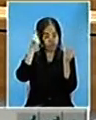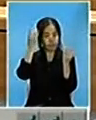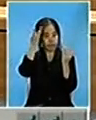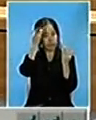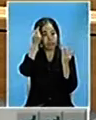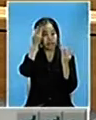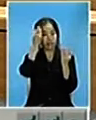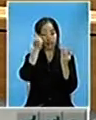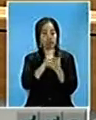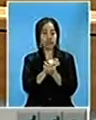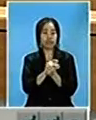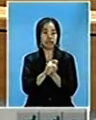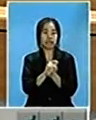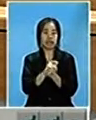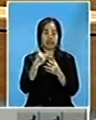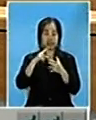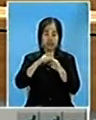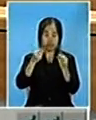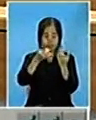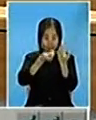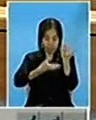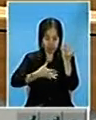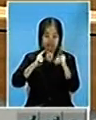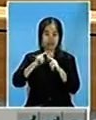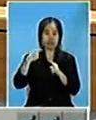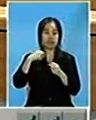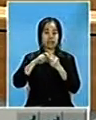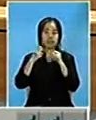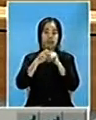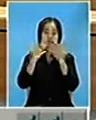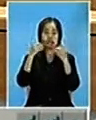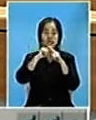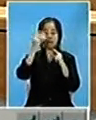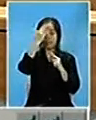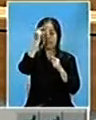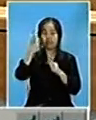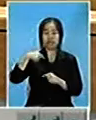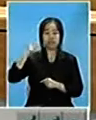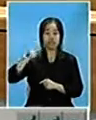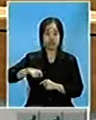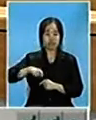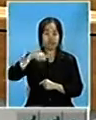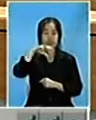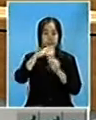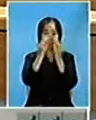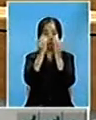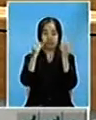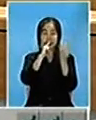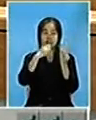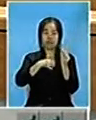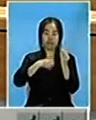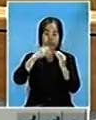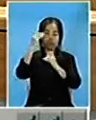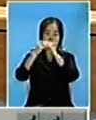คิดแต่เรื่องอื่นผมไม่ติดใจนะครับเพราะว่าศาลรัฐธรรมนูญบอกว่าจะพัฒนาไปสู่สาก